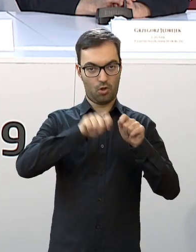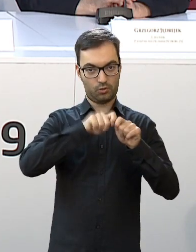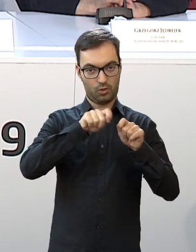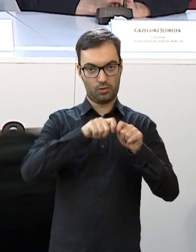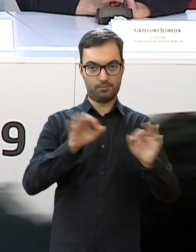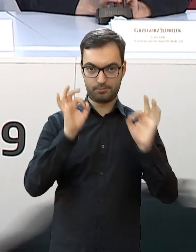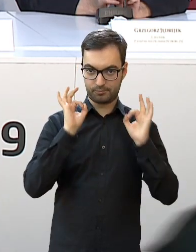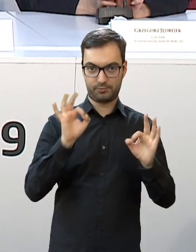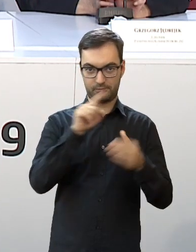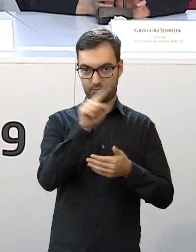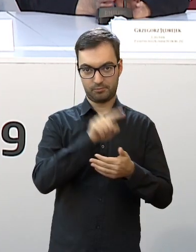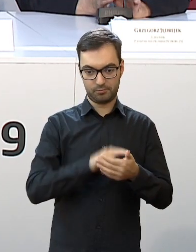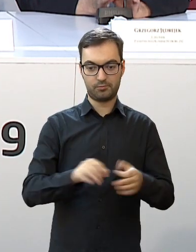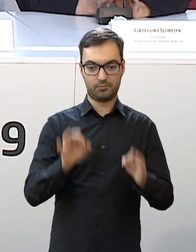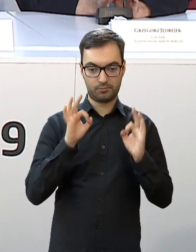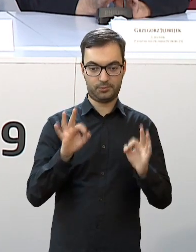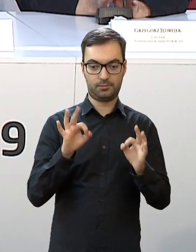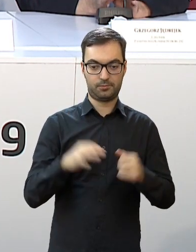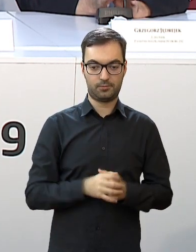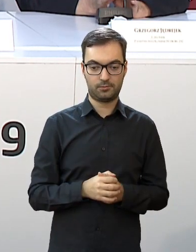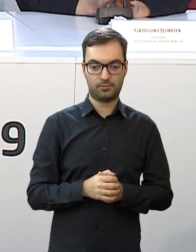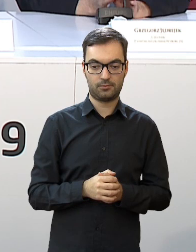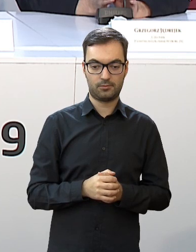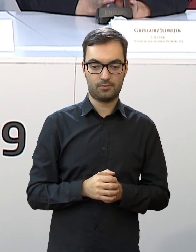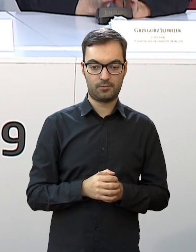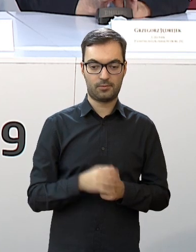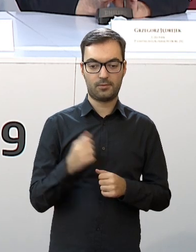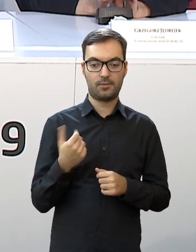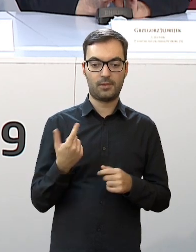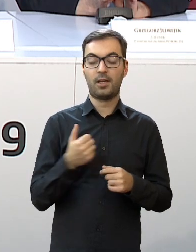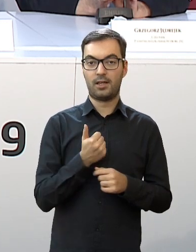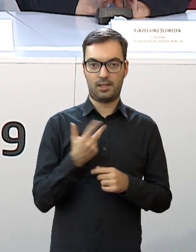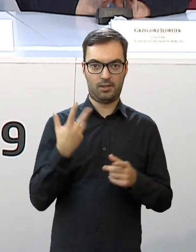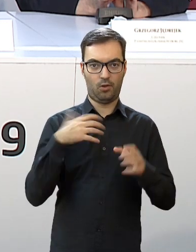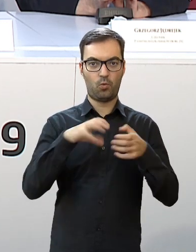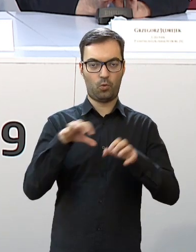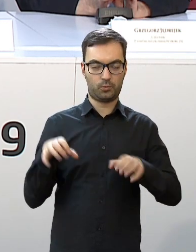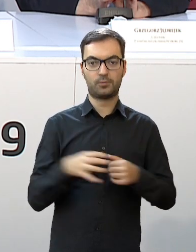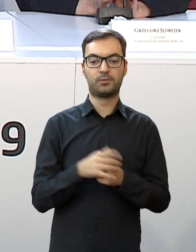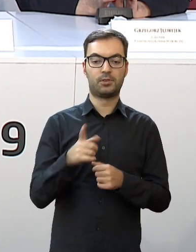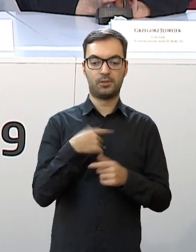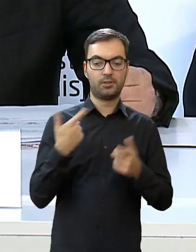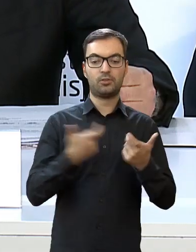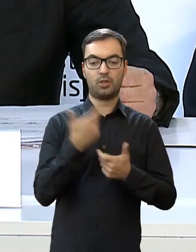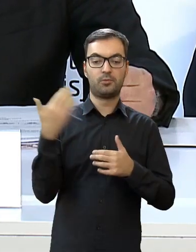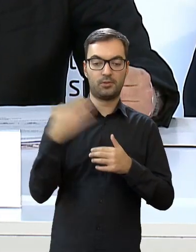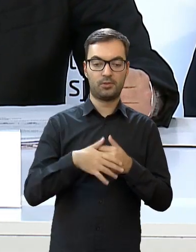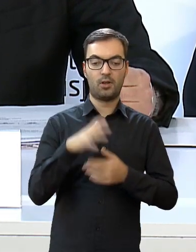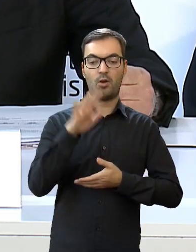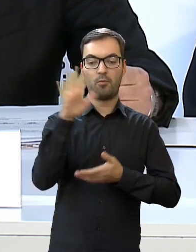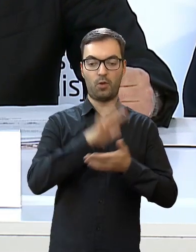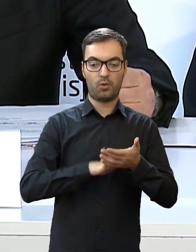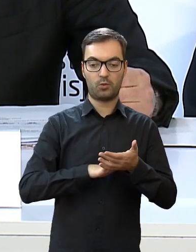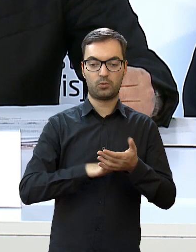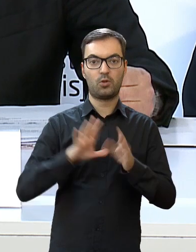prawidłowości sporządzania tych protokołów, to w kilku niezależnych systemach to do nas spływa, to wtedy sporządzimy protokół już